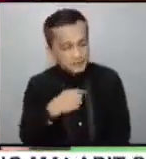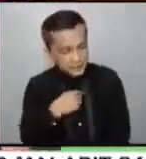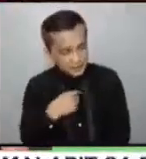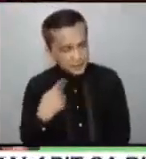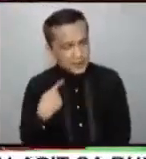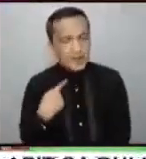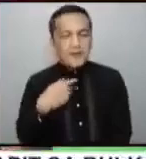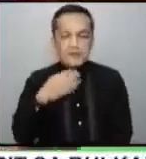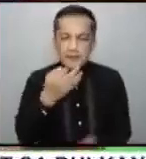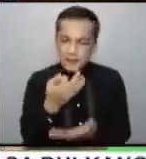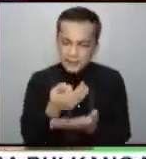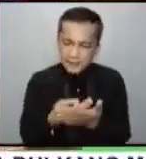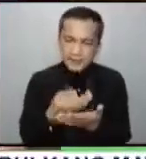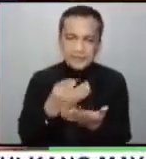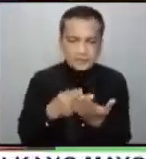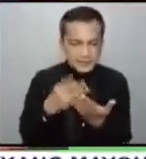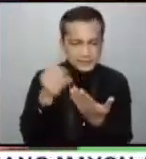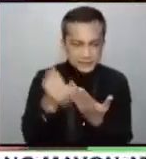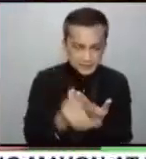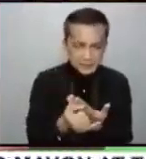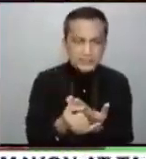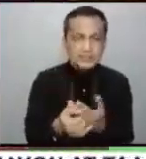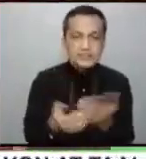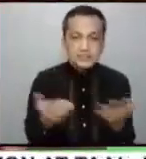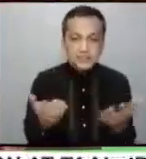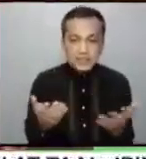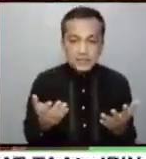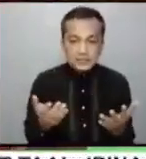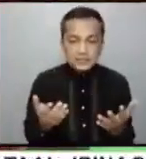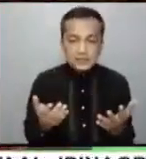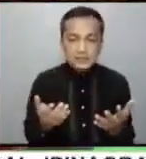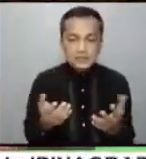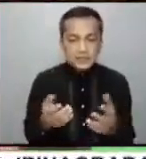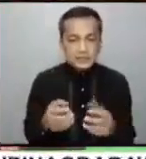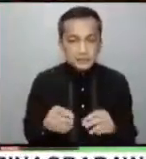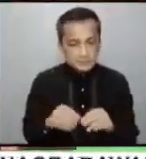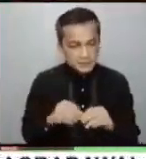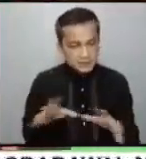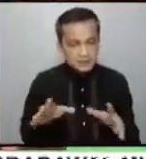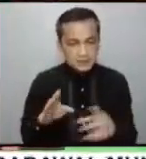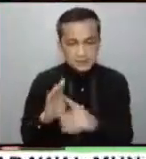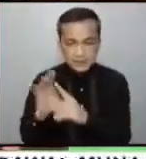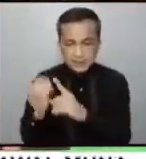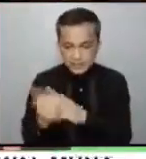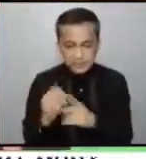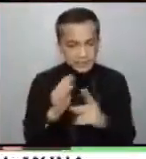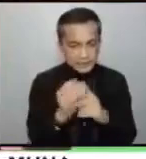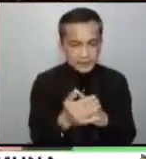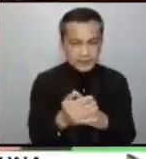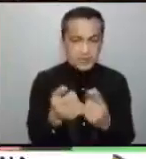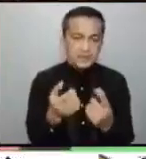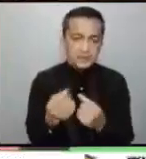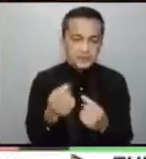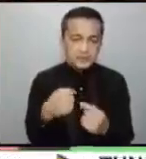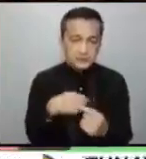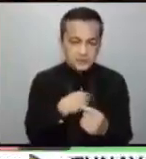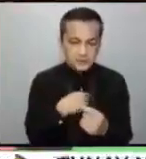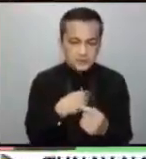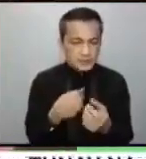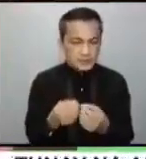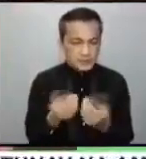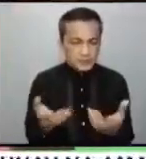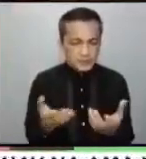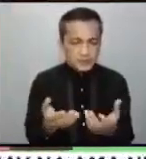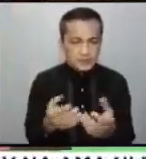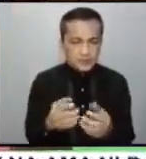na kung saan inilulunsad po natin ito per barangay. Ang ginagawa po natin, nagbibigay po tayo ng booklet.